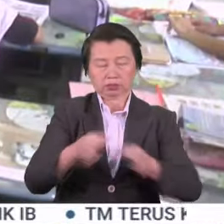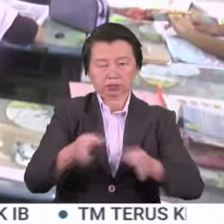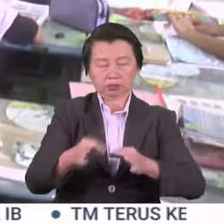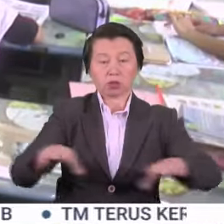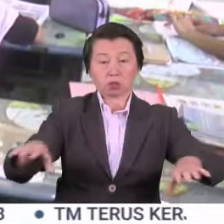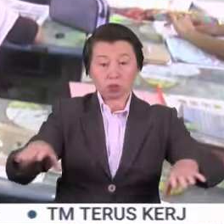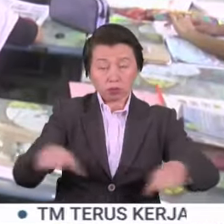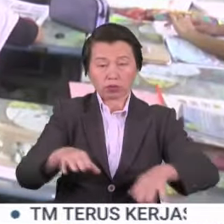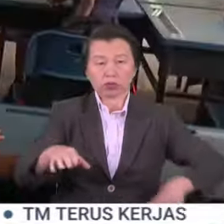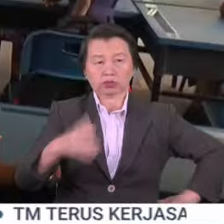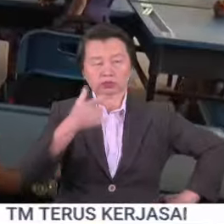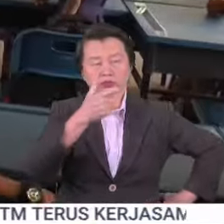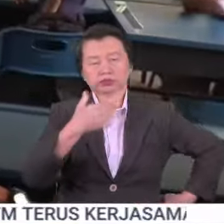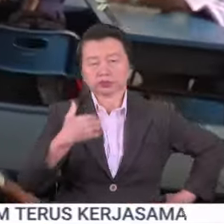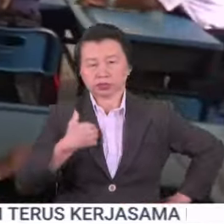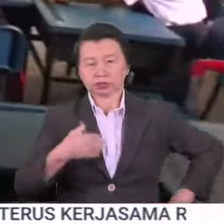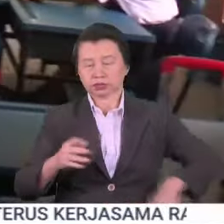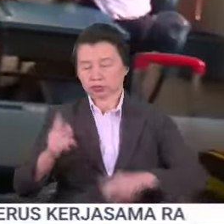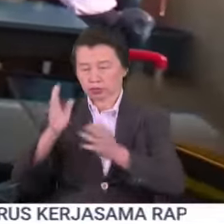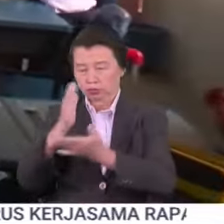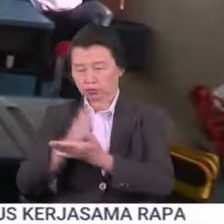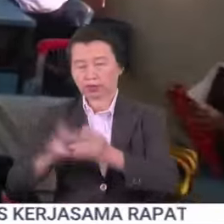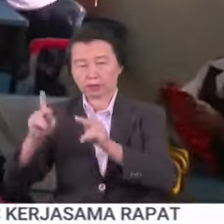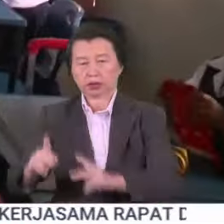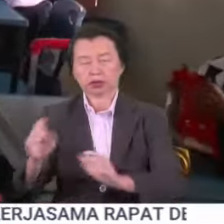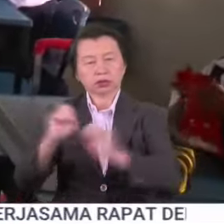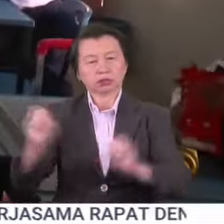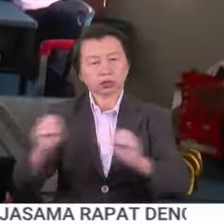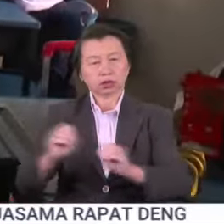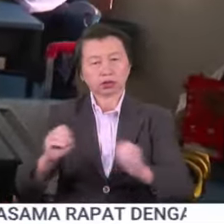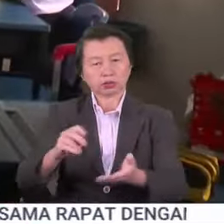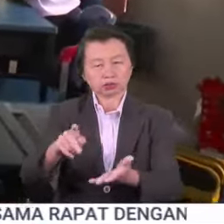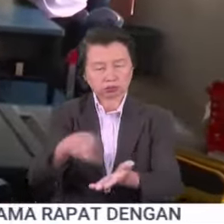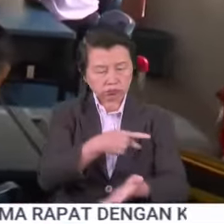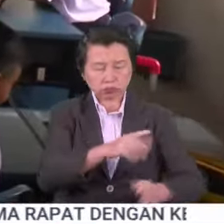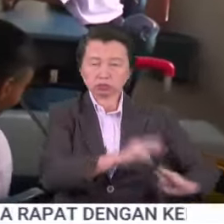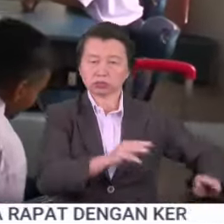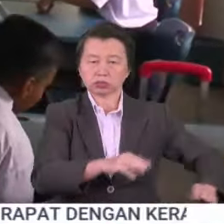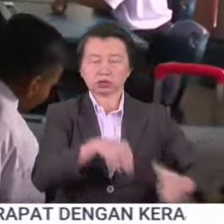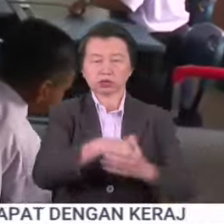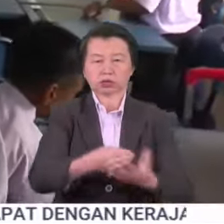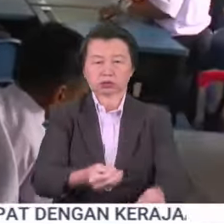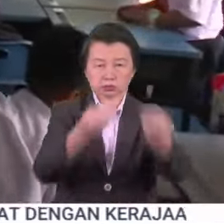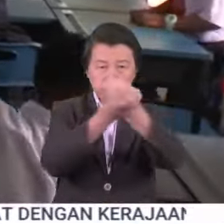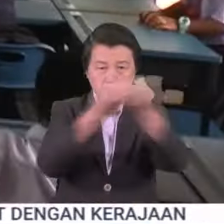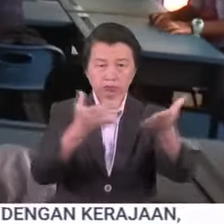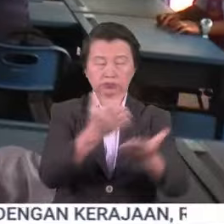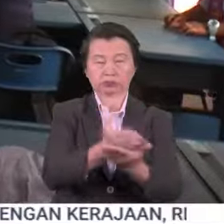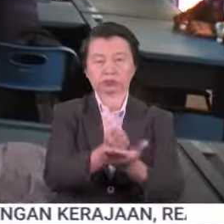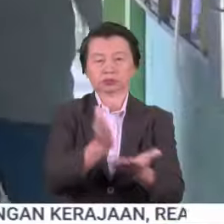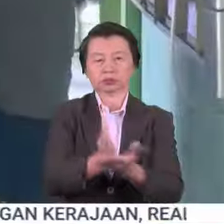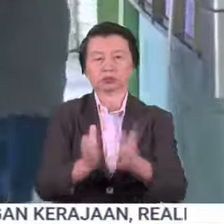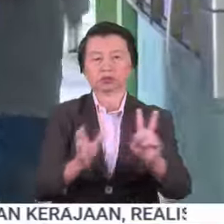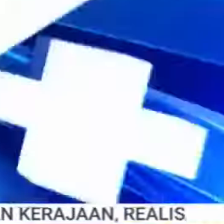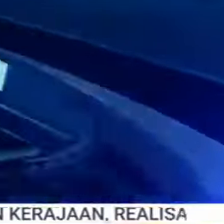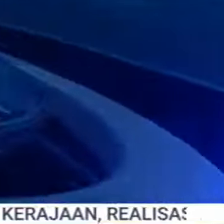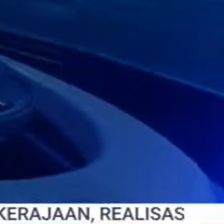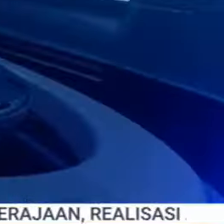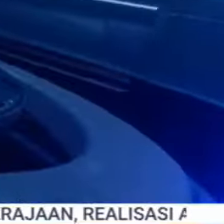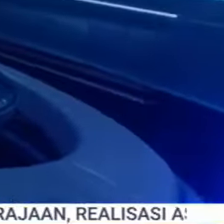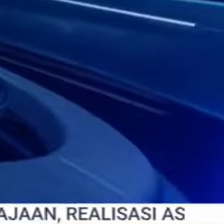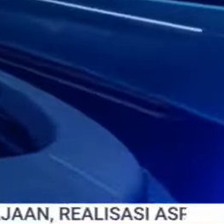susulan timbul kebimbangan sesetengah pihak mengenai ketiadaan BAP dalam pengumuman Belanjawan 2024.